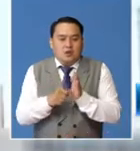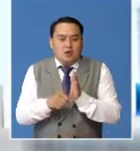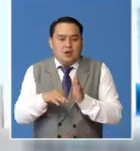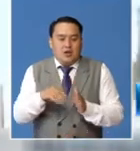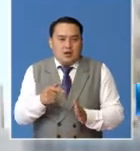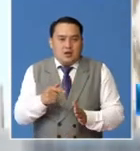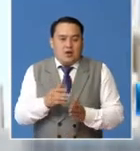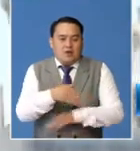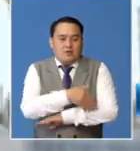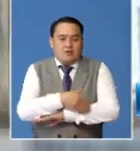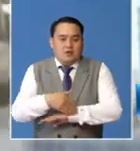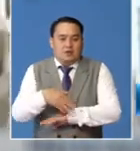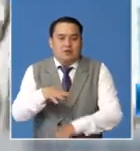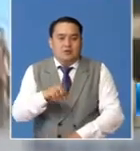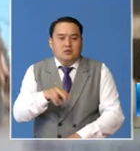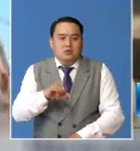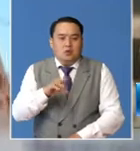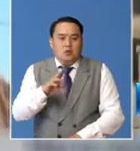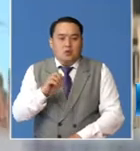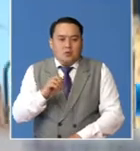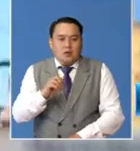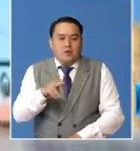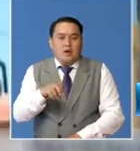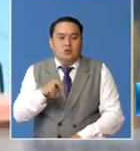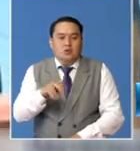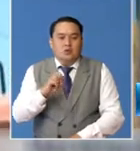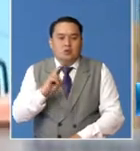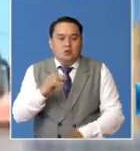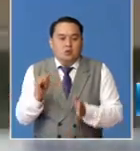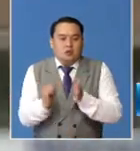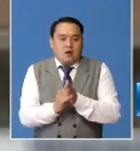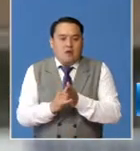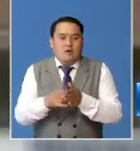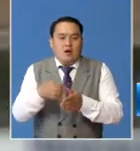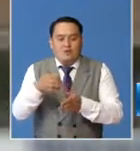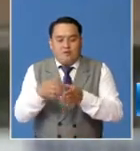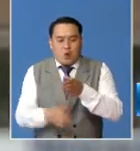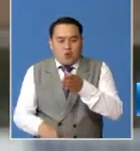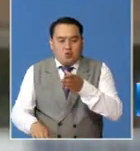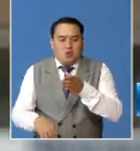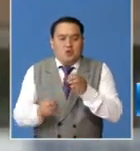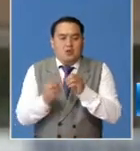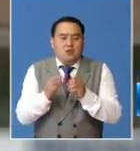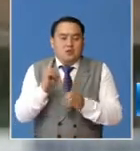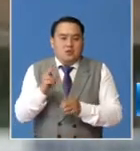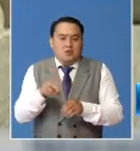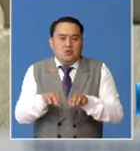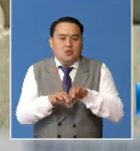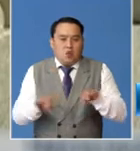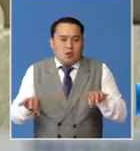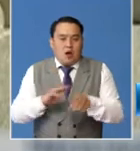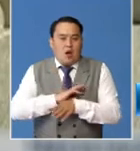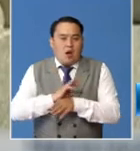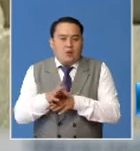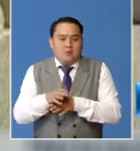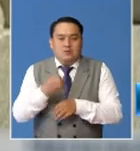Сейчас вдоль улиц сел Кызылтөбе, Мангистау-4 и Баскудык устанавливаются колодцы и протягиваются десятки километров труб.